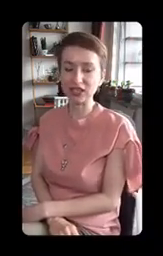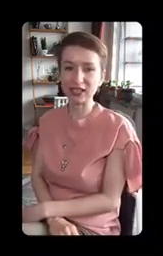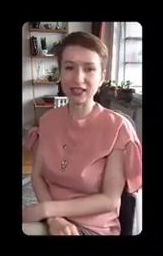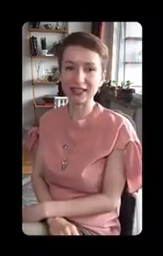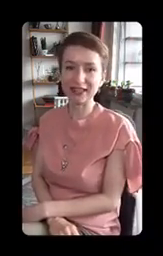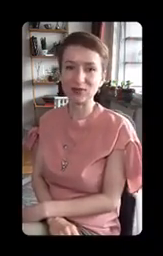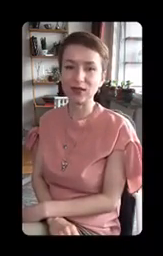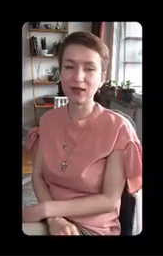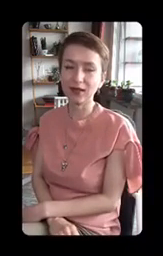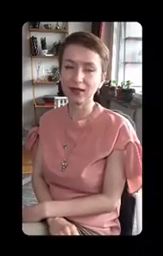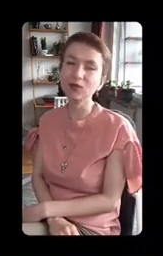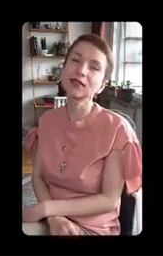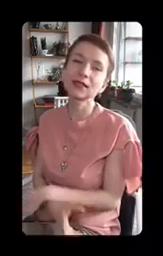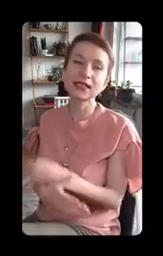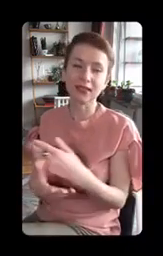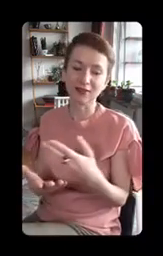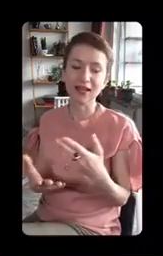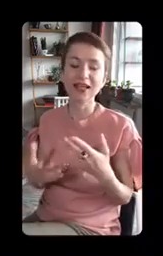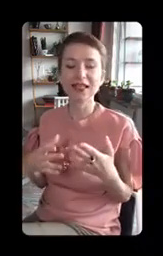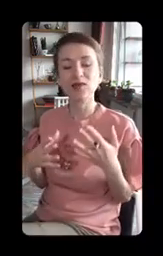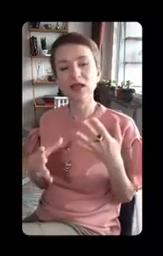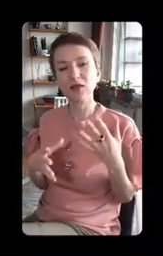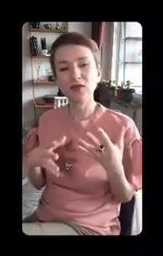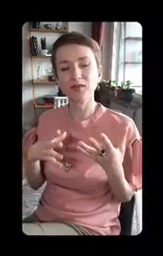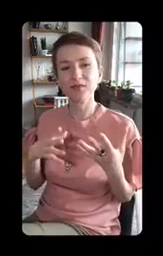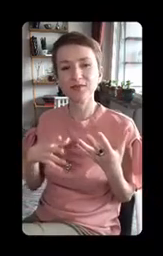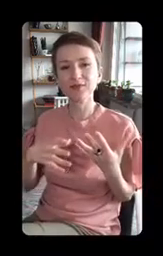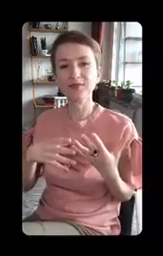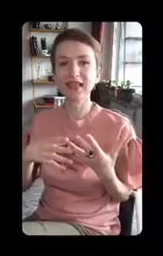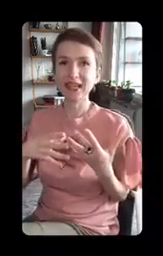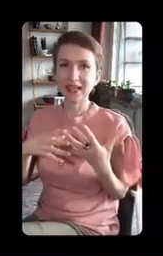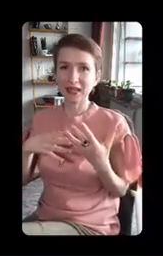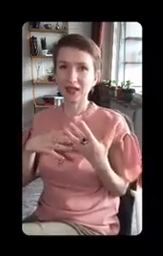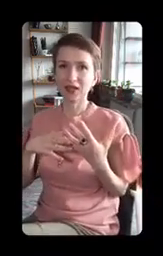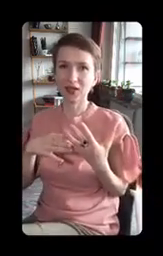этого началось изменение, ну, не с этого, на самом деле,